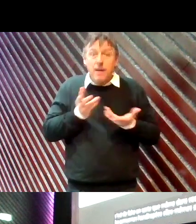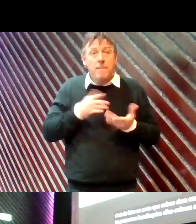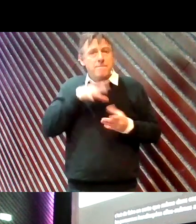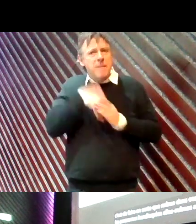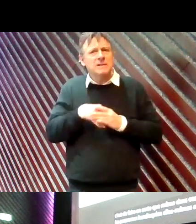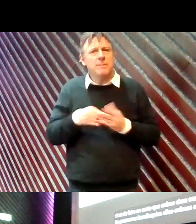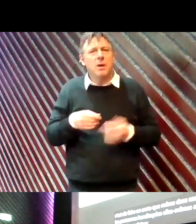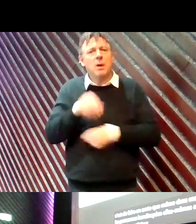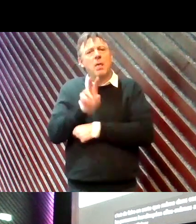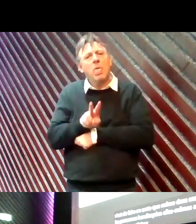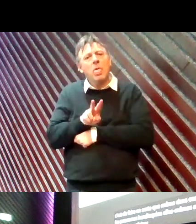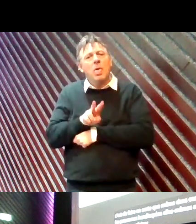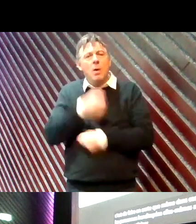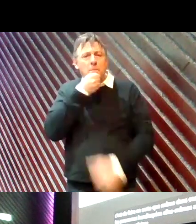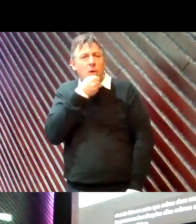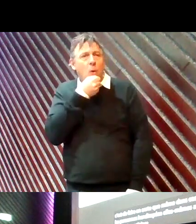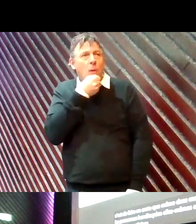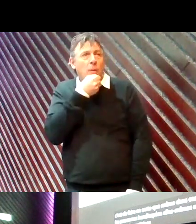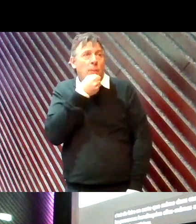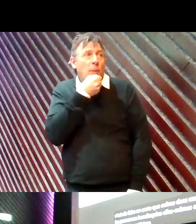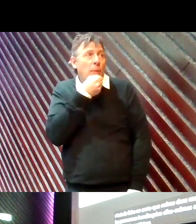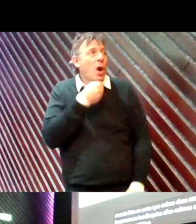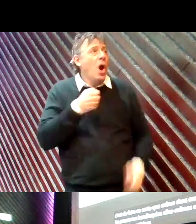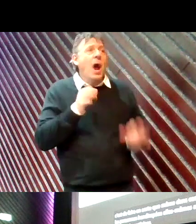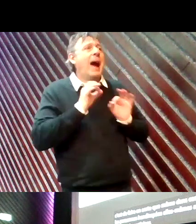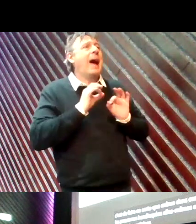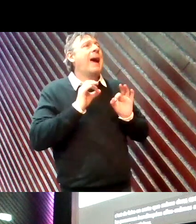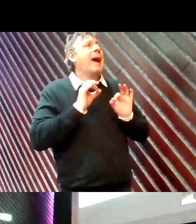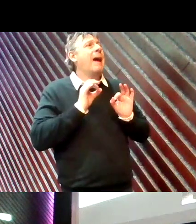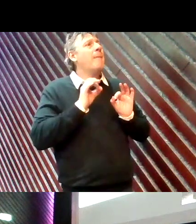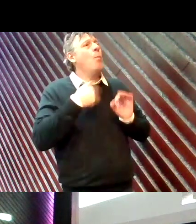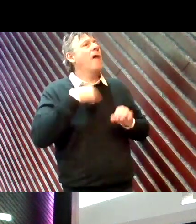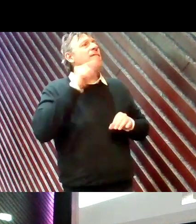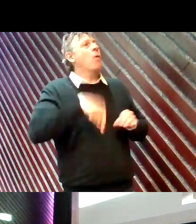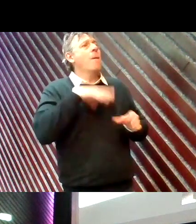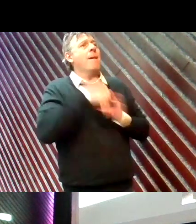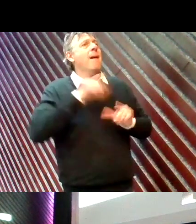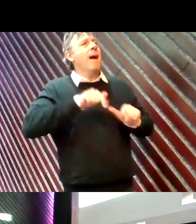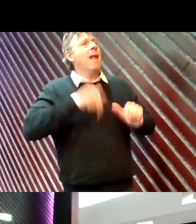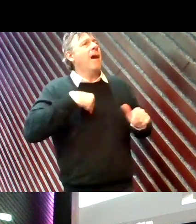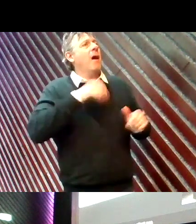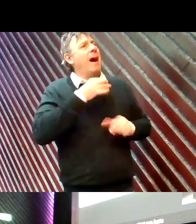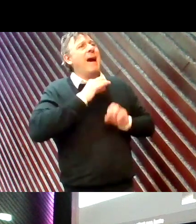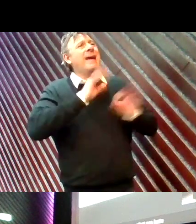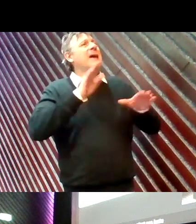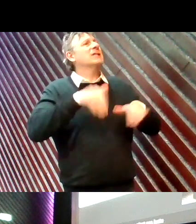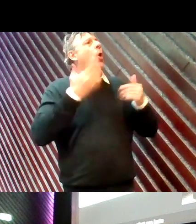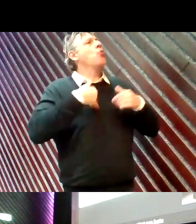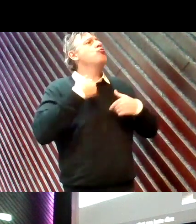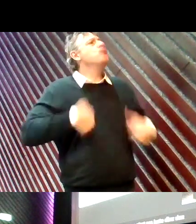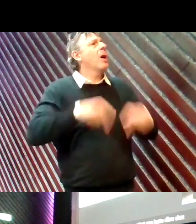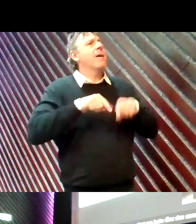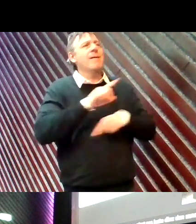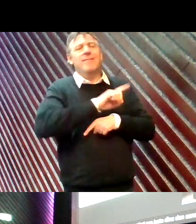Participer, ça ne veut pas dire juste prendre le micro pour dire rien pour nous, sans nous. Ça veut dire être en capacité, du premier